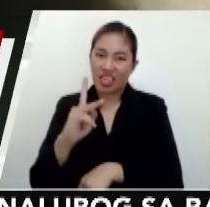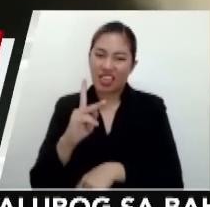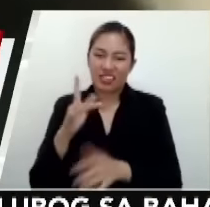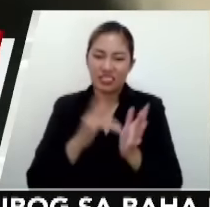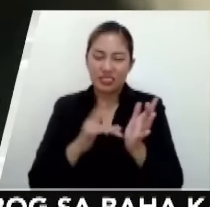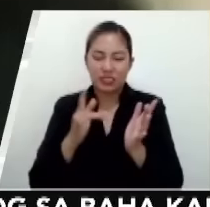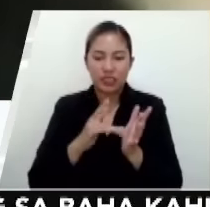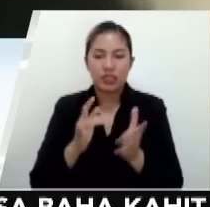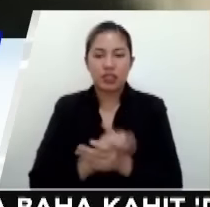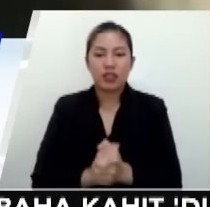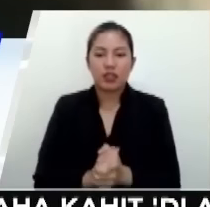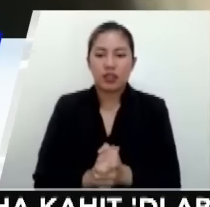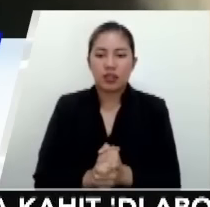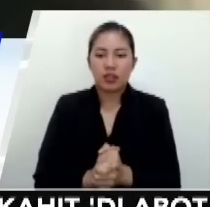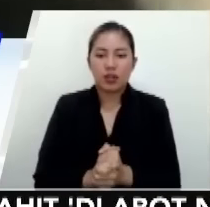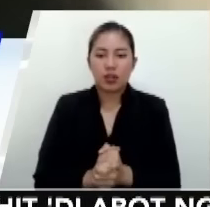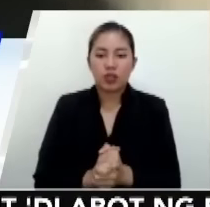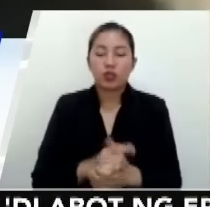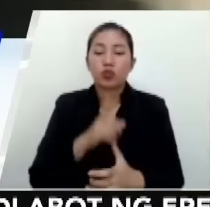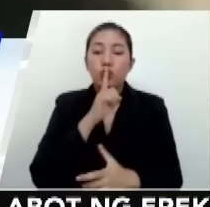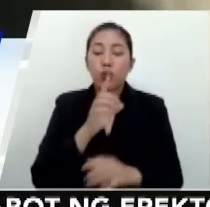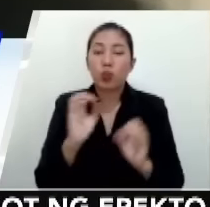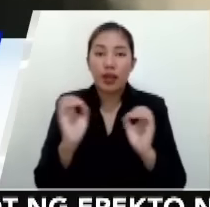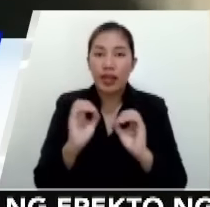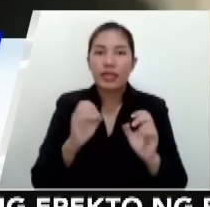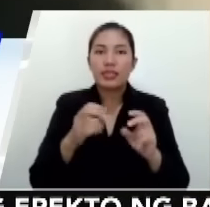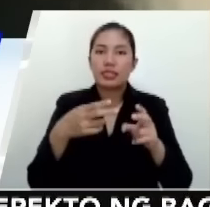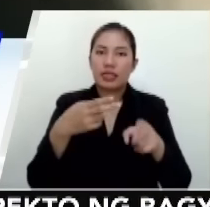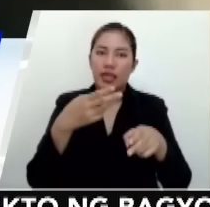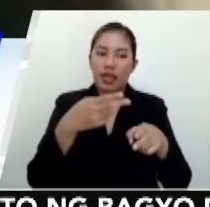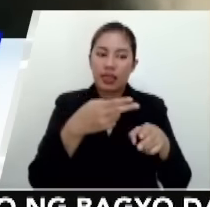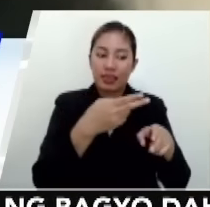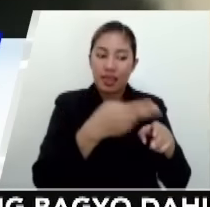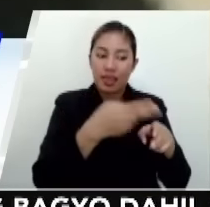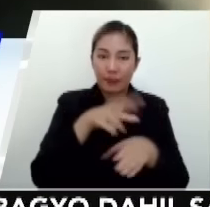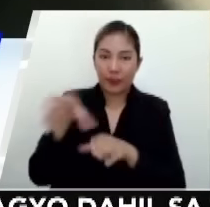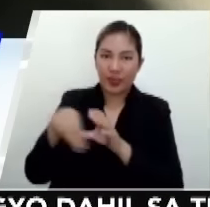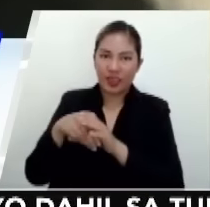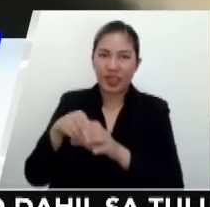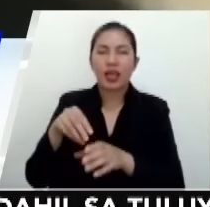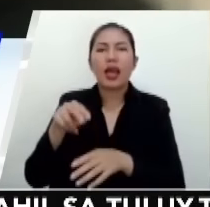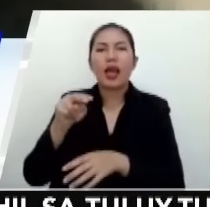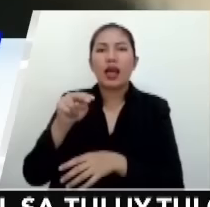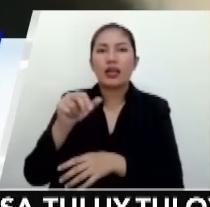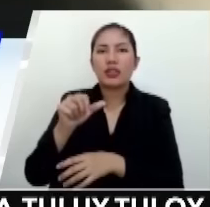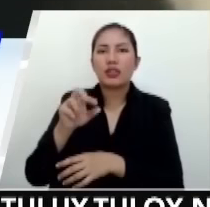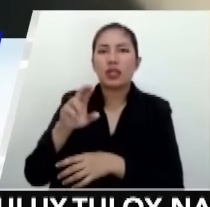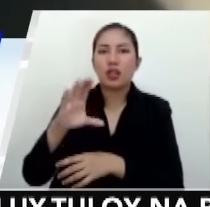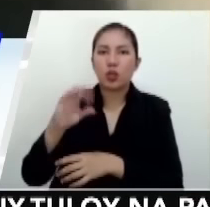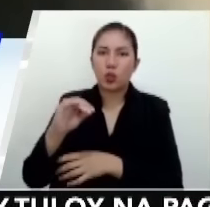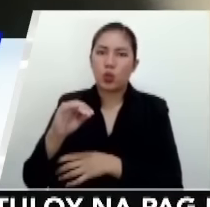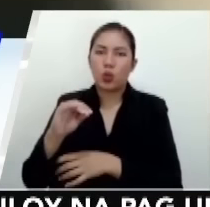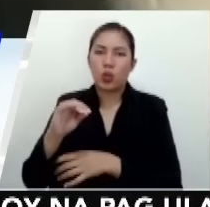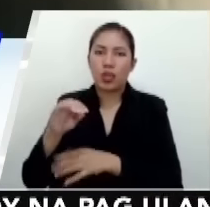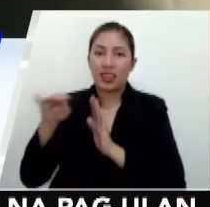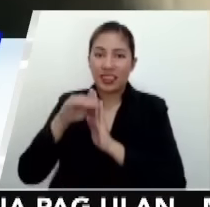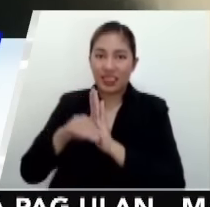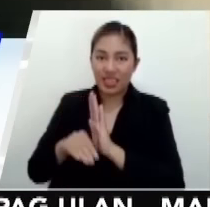sa listahan ng narco list si Wesley Barayuga. As a matter of fact, nilagay siya sa lista ng